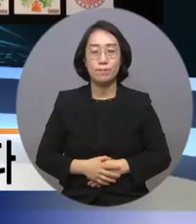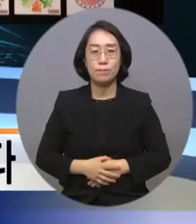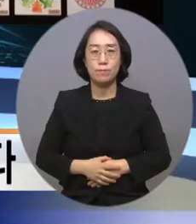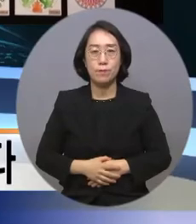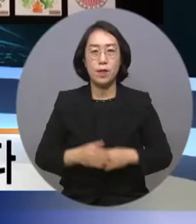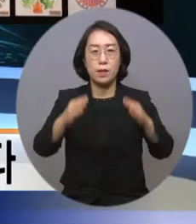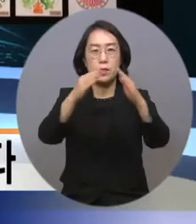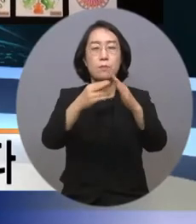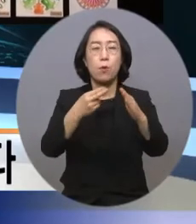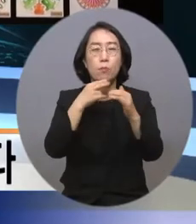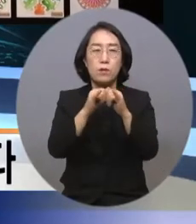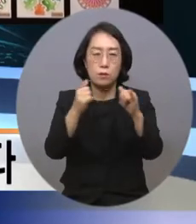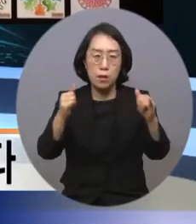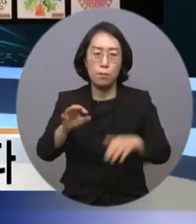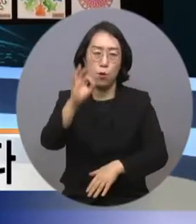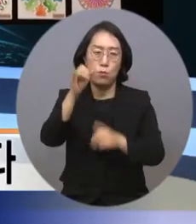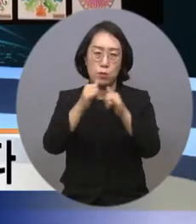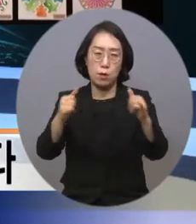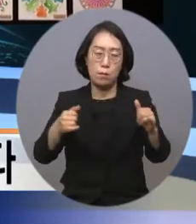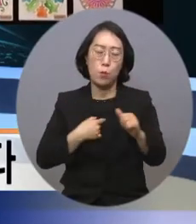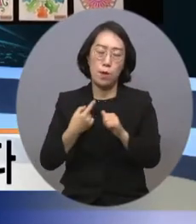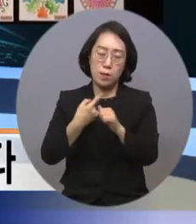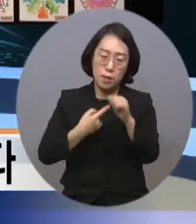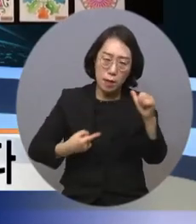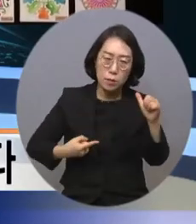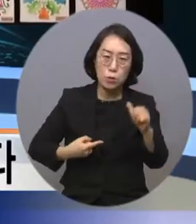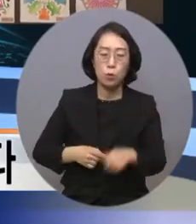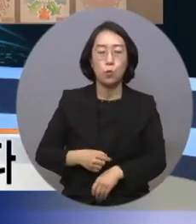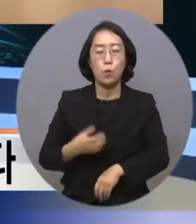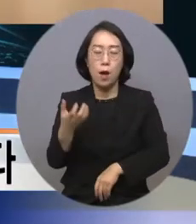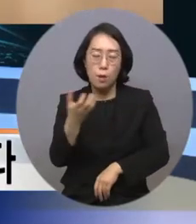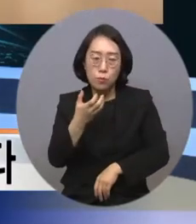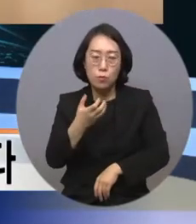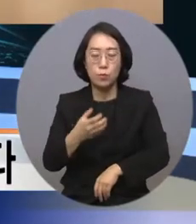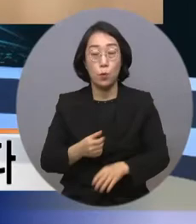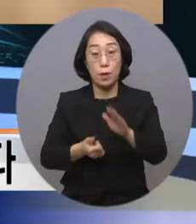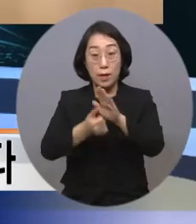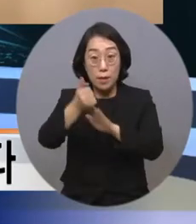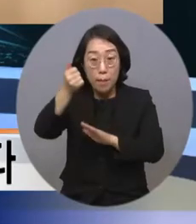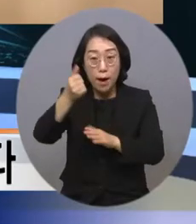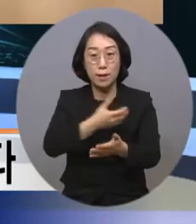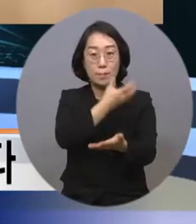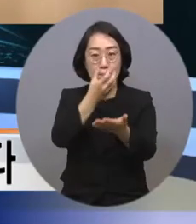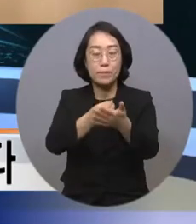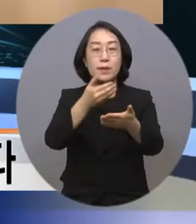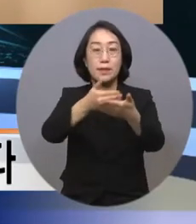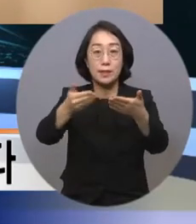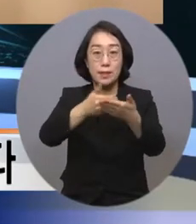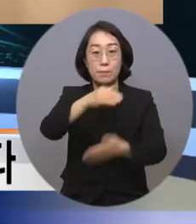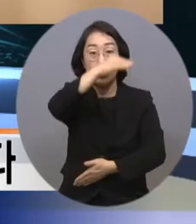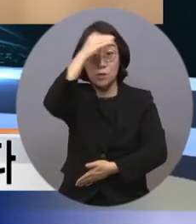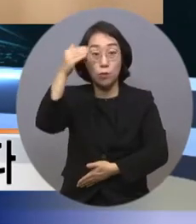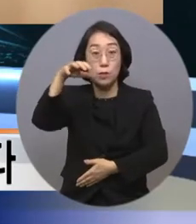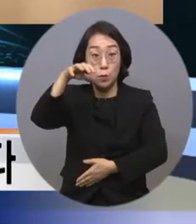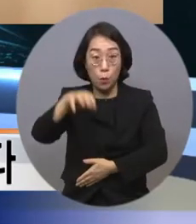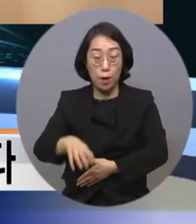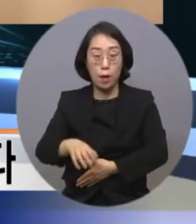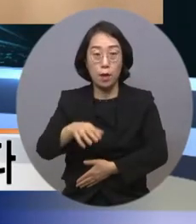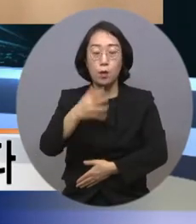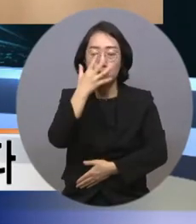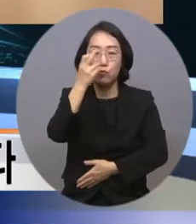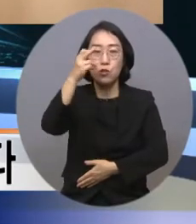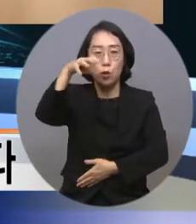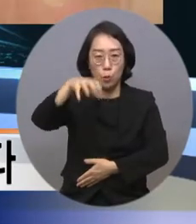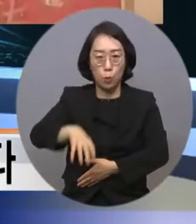노숙인 10명이 자신들의 상처와 아픔 그리고 희망을 그림이라는 예술로 풀어낸 전시회가 전남 순천에서